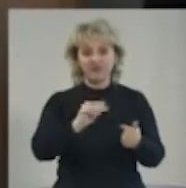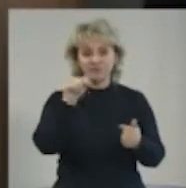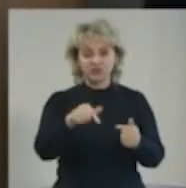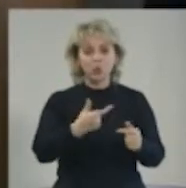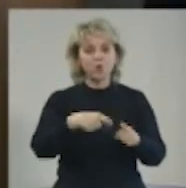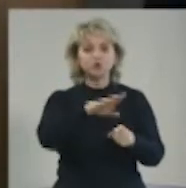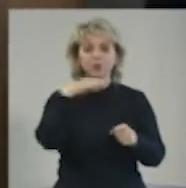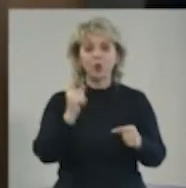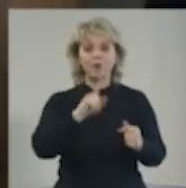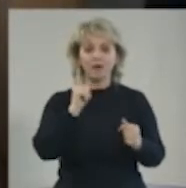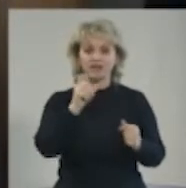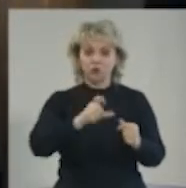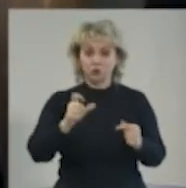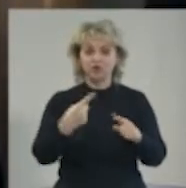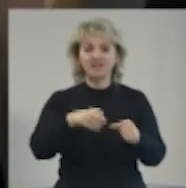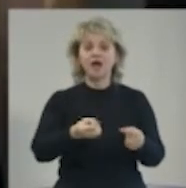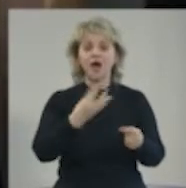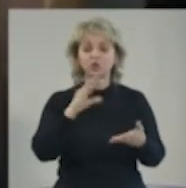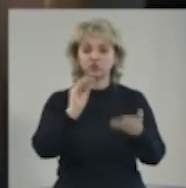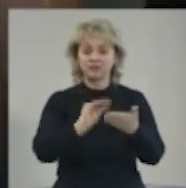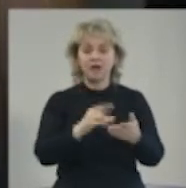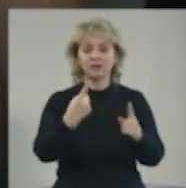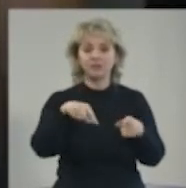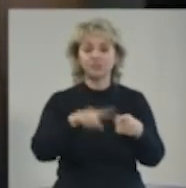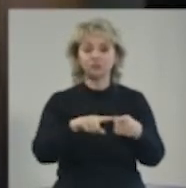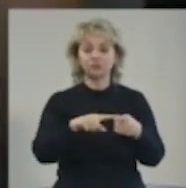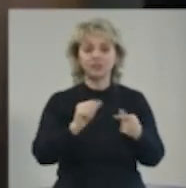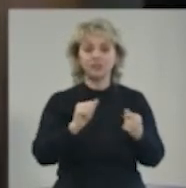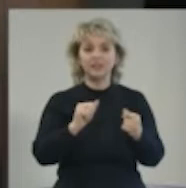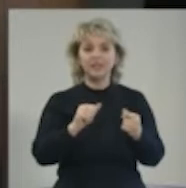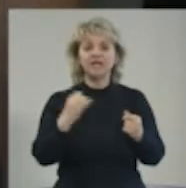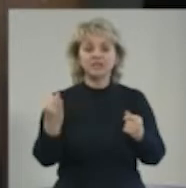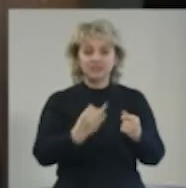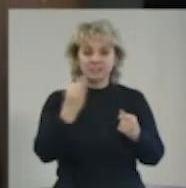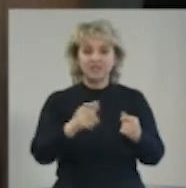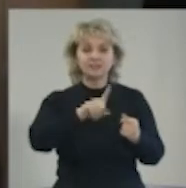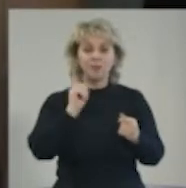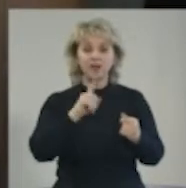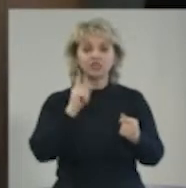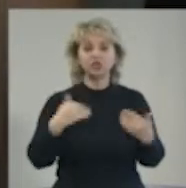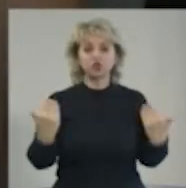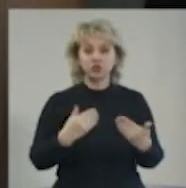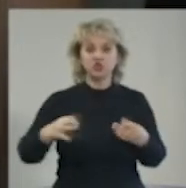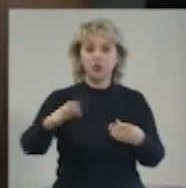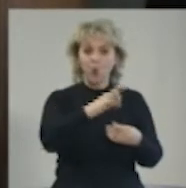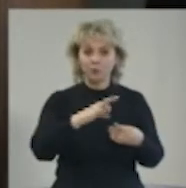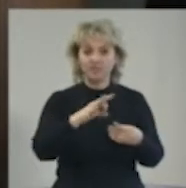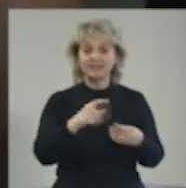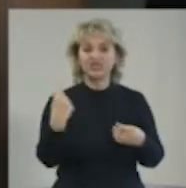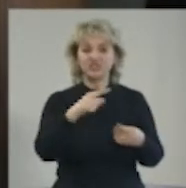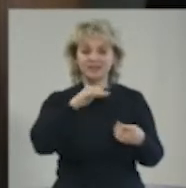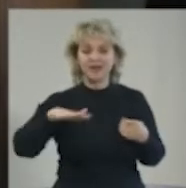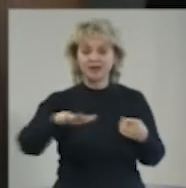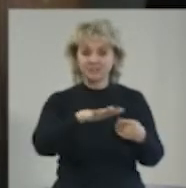Очень много молодежи. Это очень хороший знак, потому что интерес молодых жителей области к «Единой